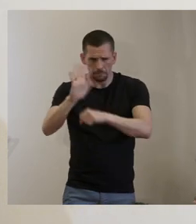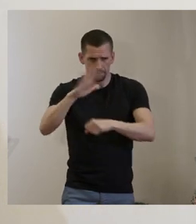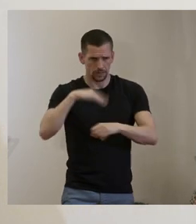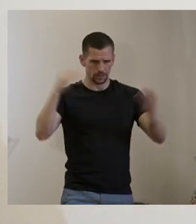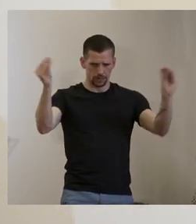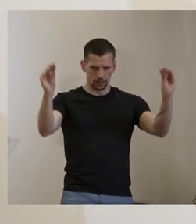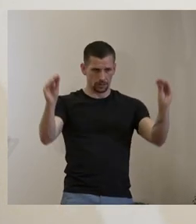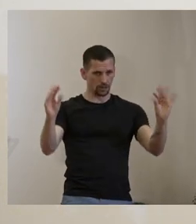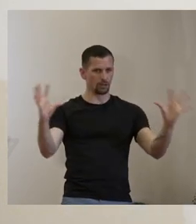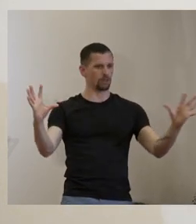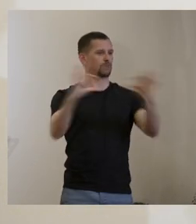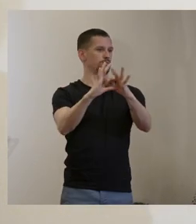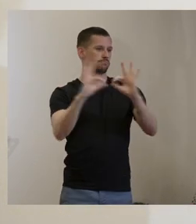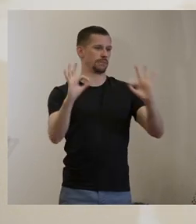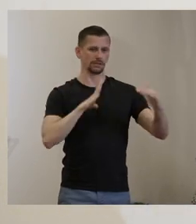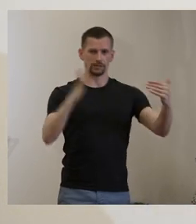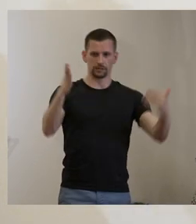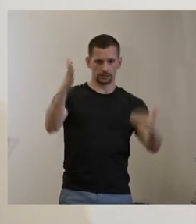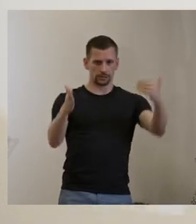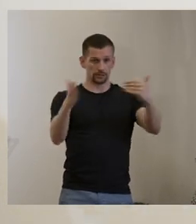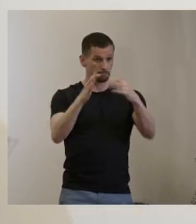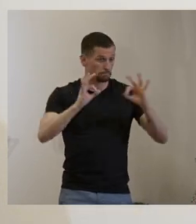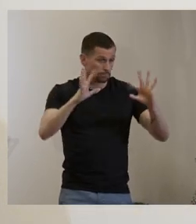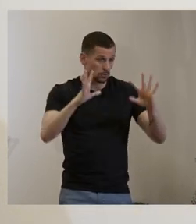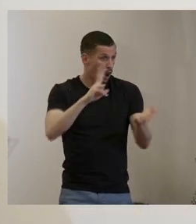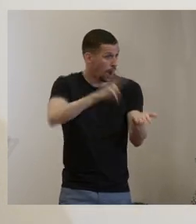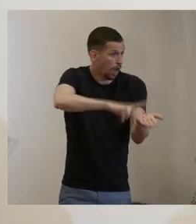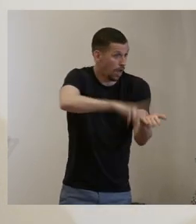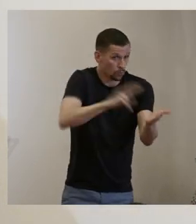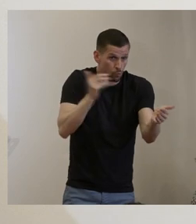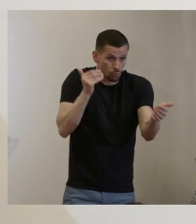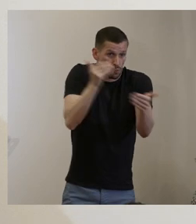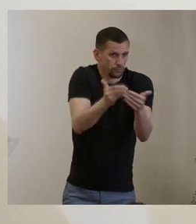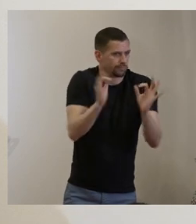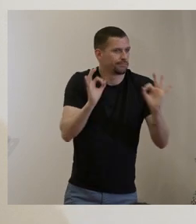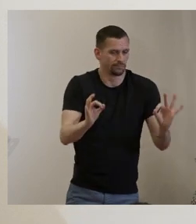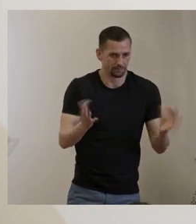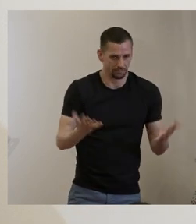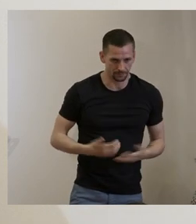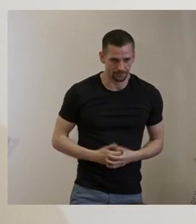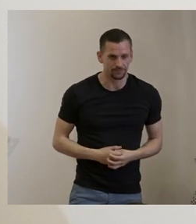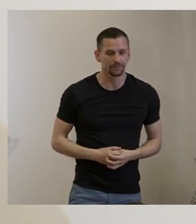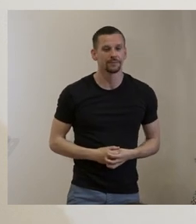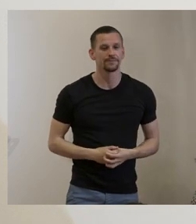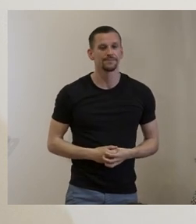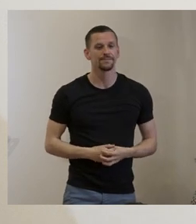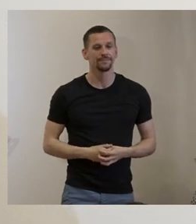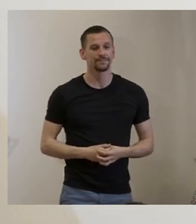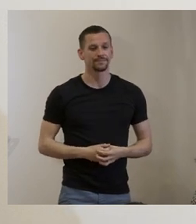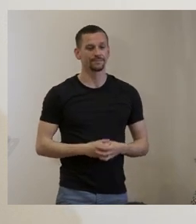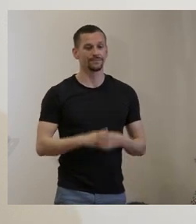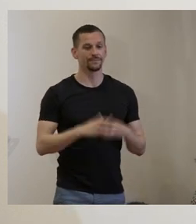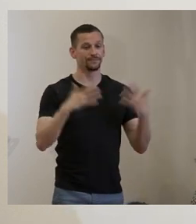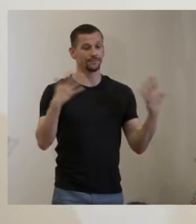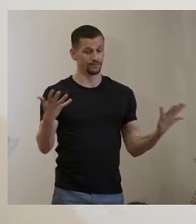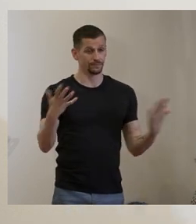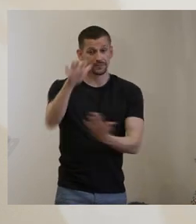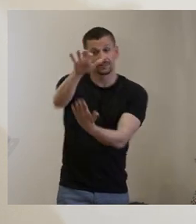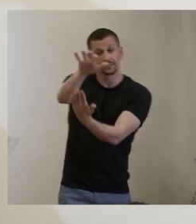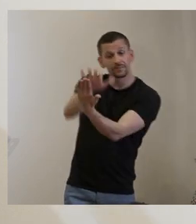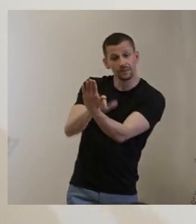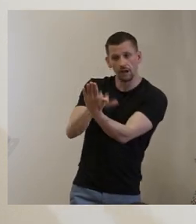au plus proche. Et le texte qui accompagne l'image de Jean-Baptiste Debré est souvent très surprenant. Son